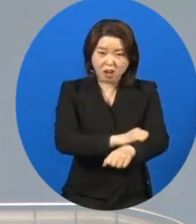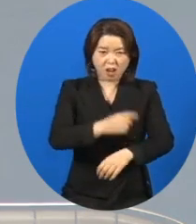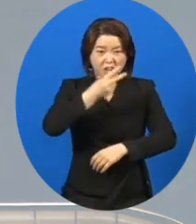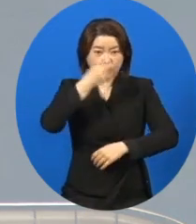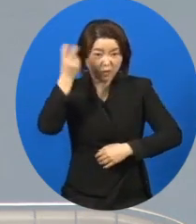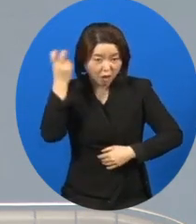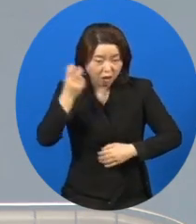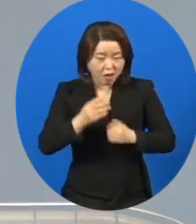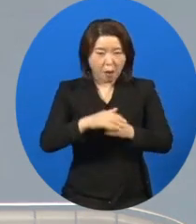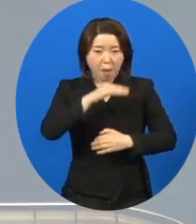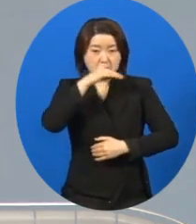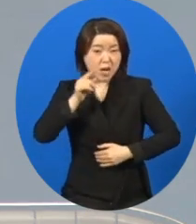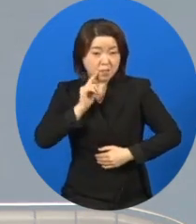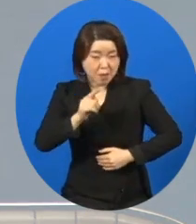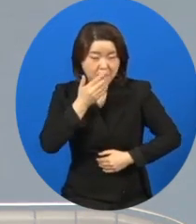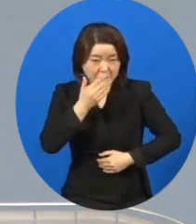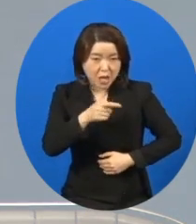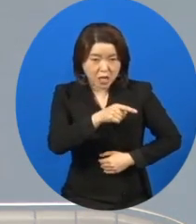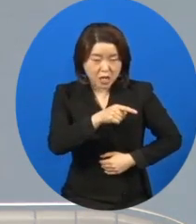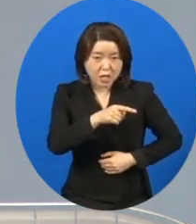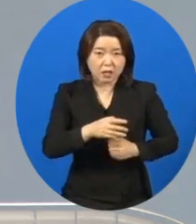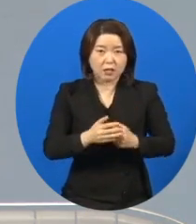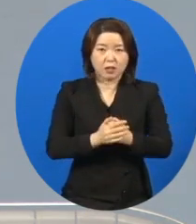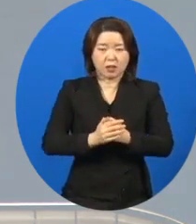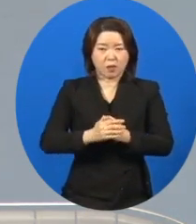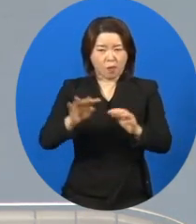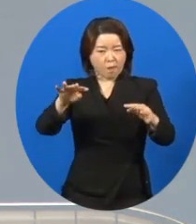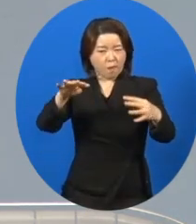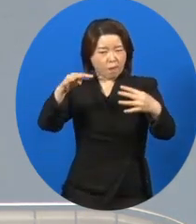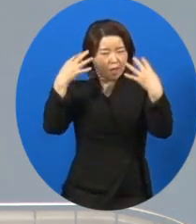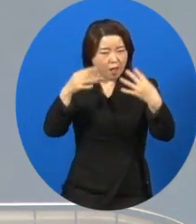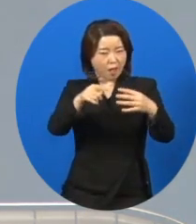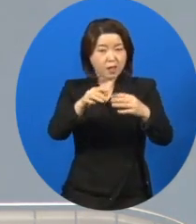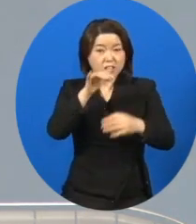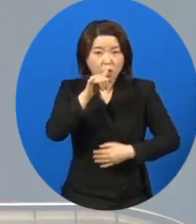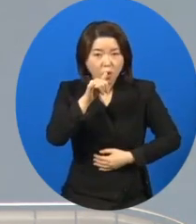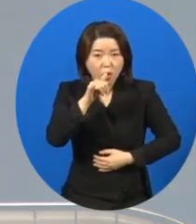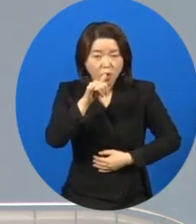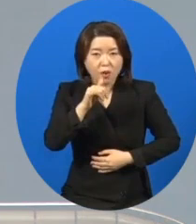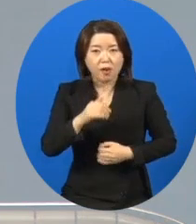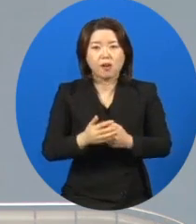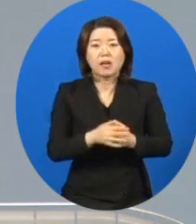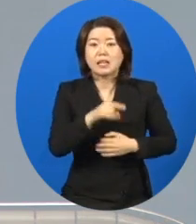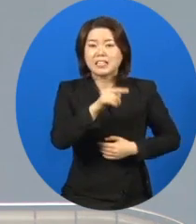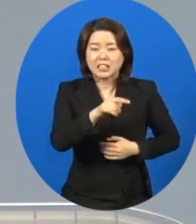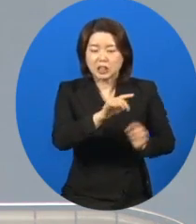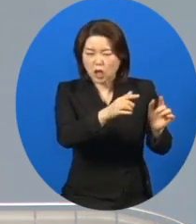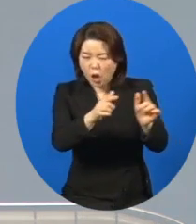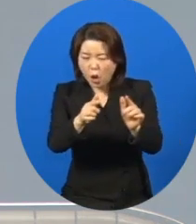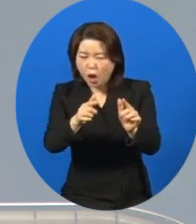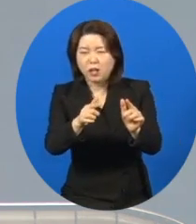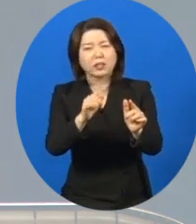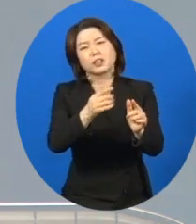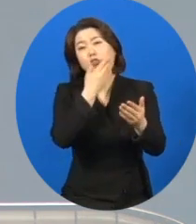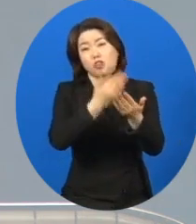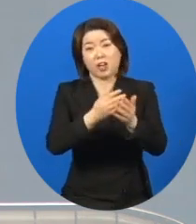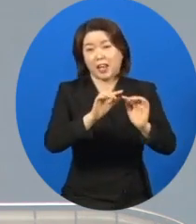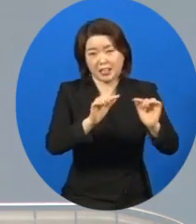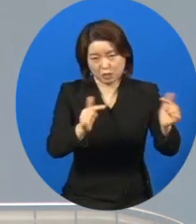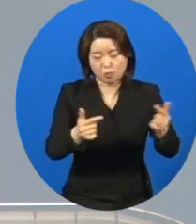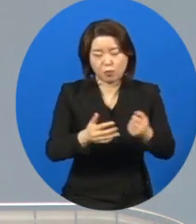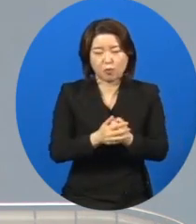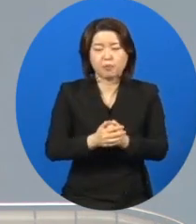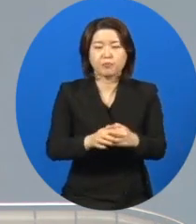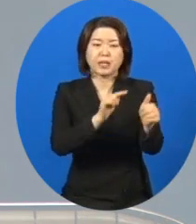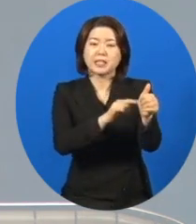똑똑하냐, 옳은 말을 하느냐, 아주 카리스마가 있어 보이느냐, 그 점이 아니고 그 사람이